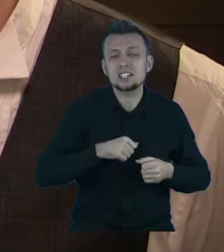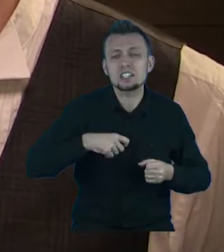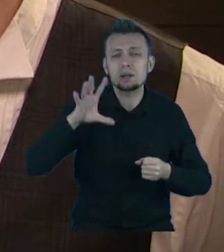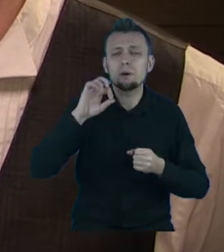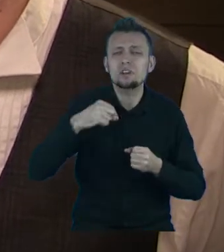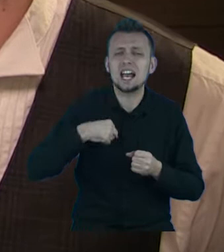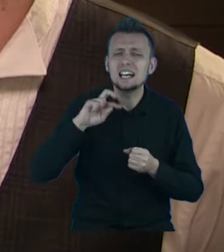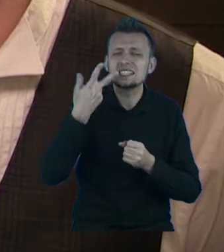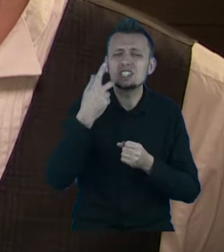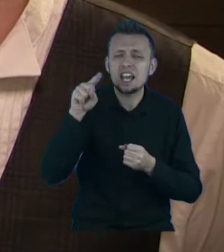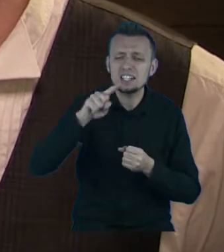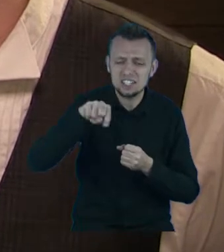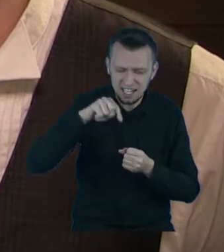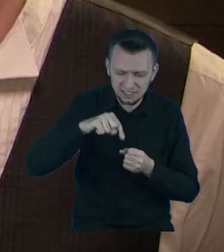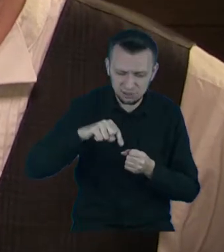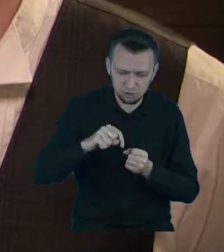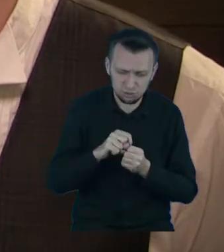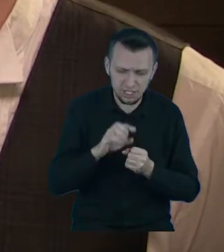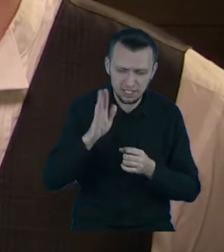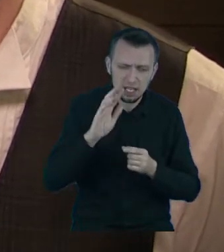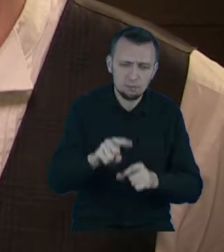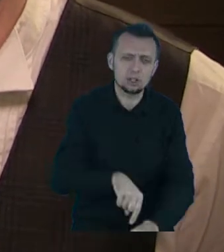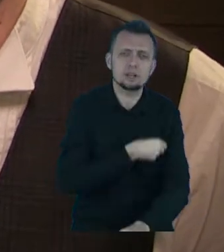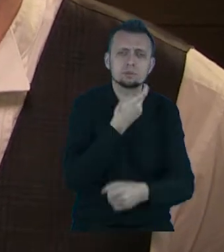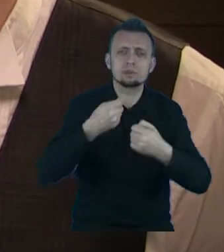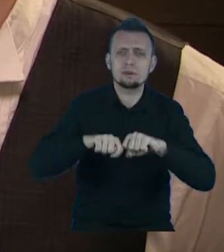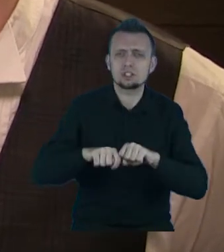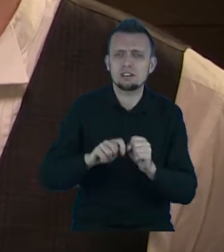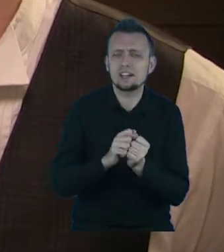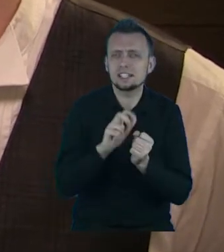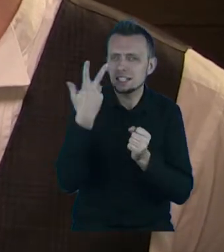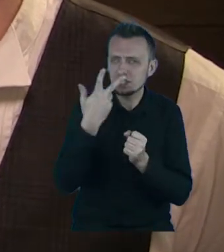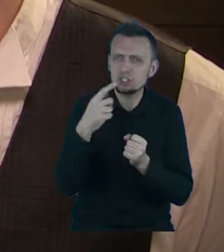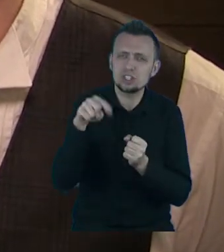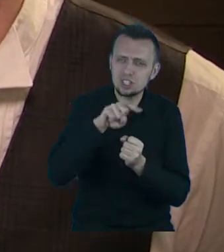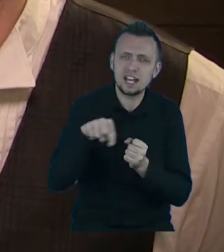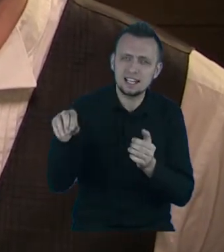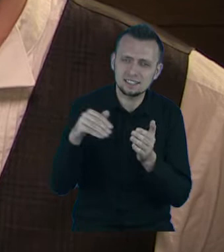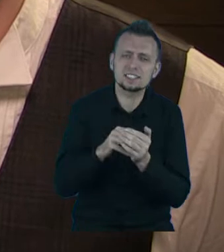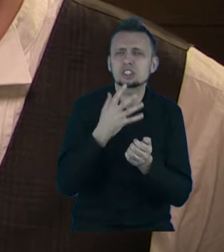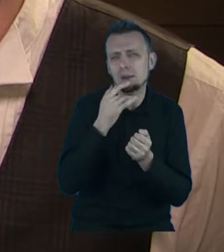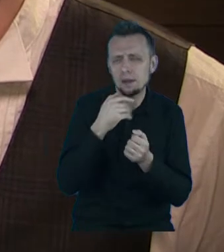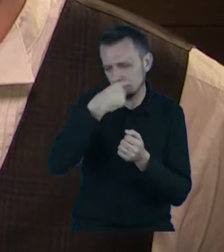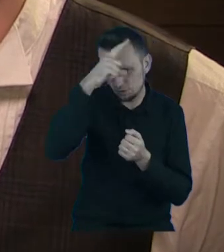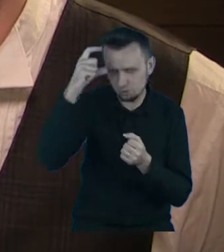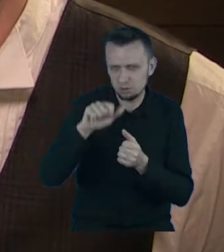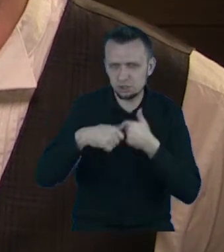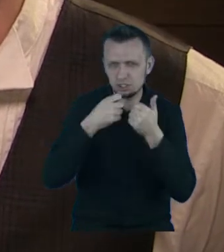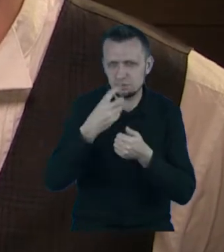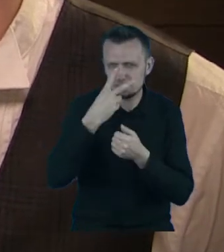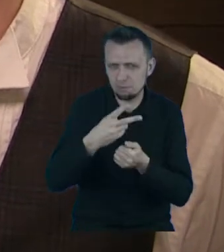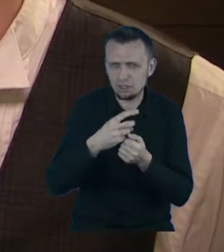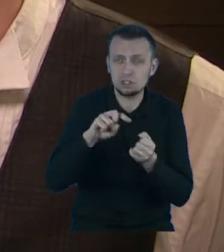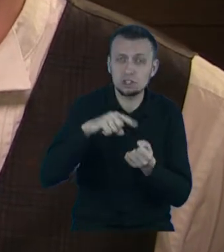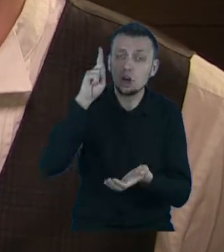długiej przerwie i widać do trzech razy sztuka, że się udało wygrać. Nie spodziewałem się tego, bo raczej tak jest bliska mi ta